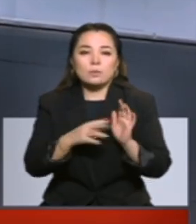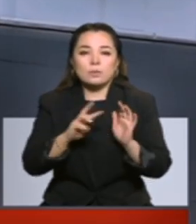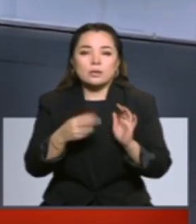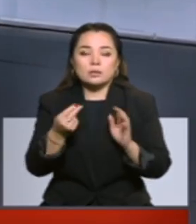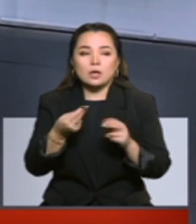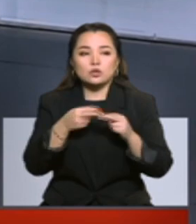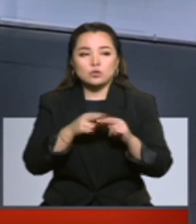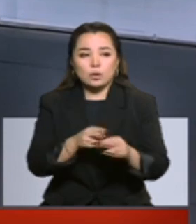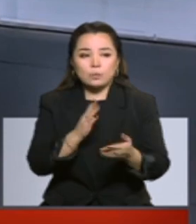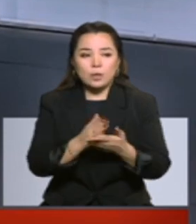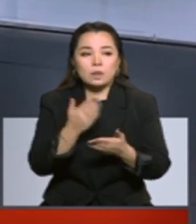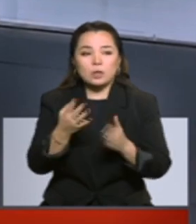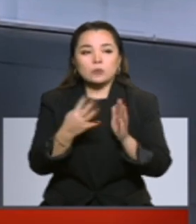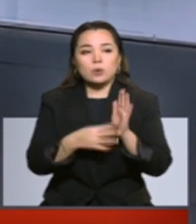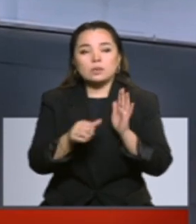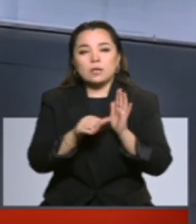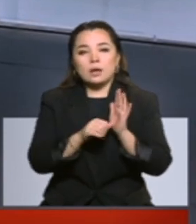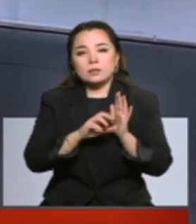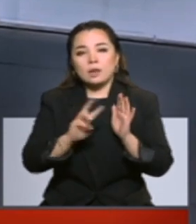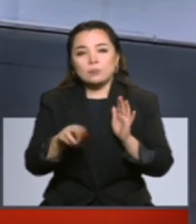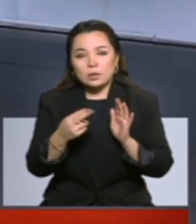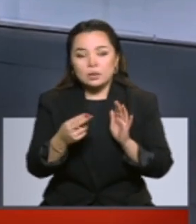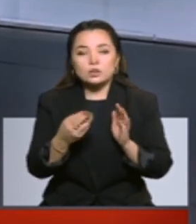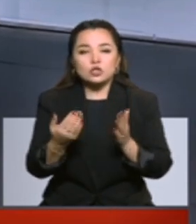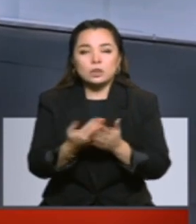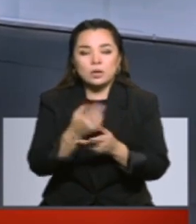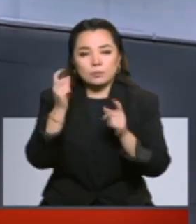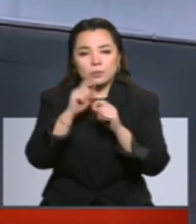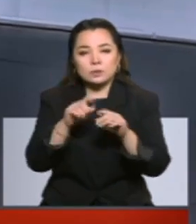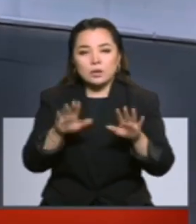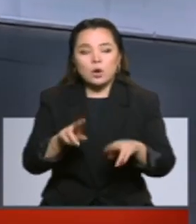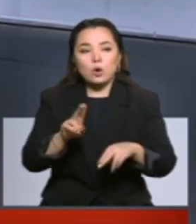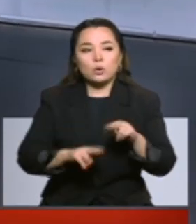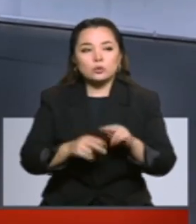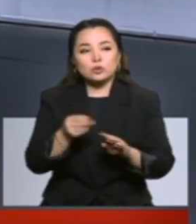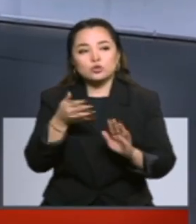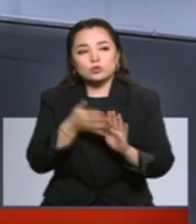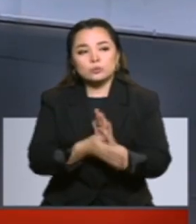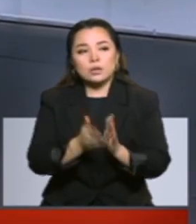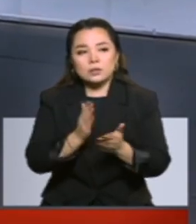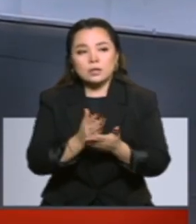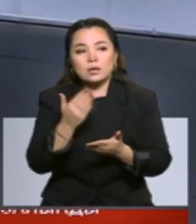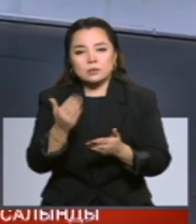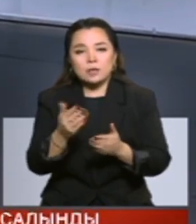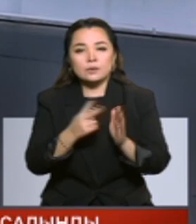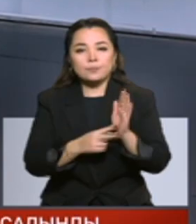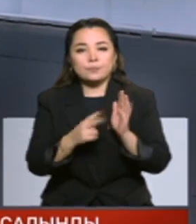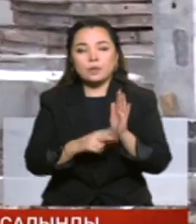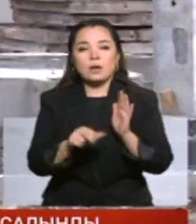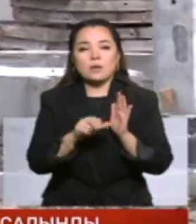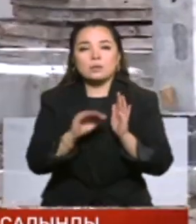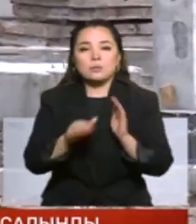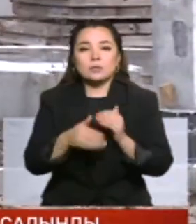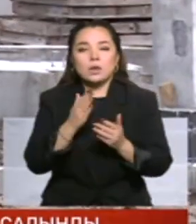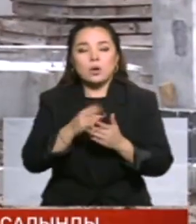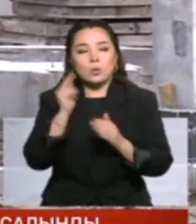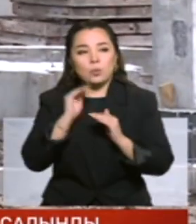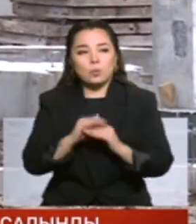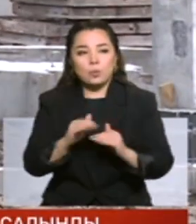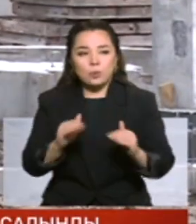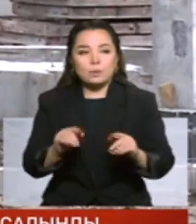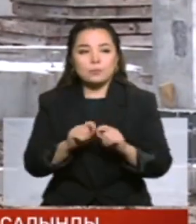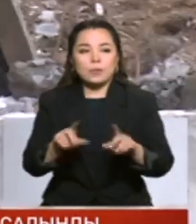теңге түскен. Оның 96 миллиарды жаңа білім ошақтарының құрылысына жұмсалған, шамамен 76 мыңнан аса оқушы